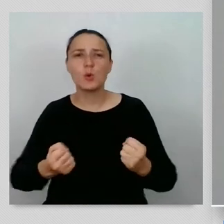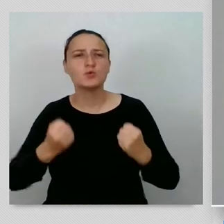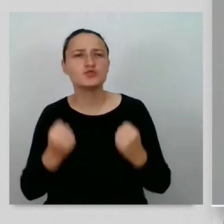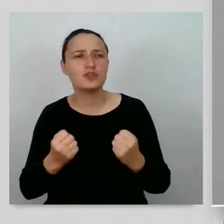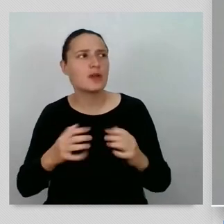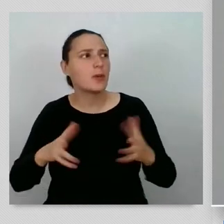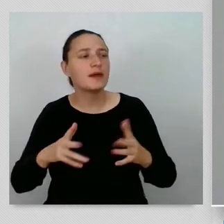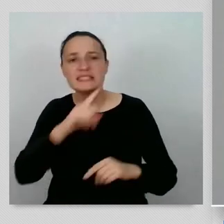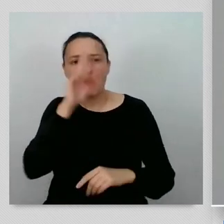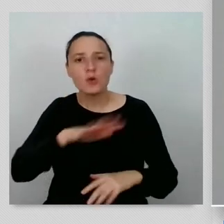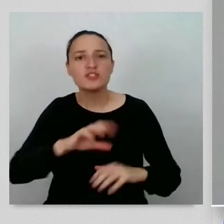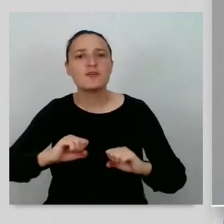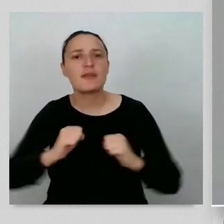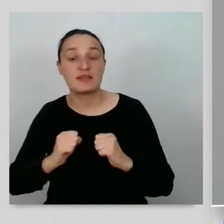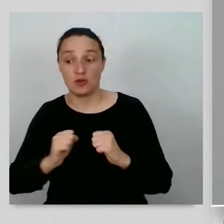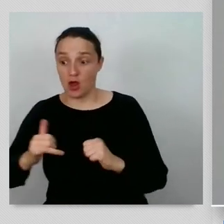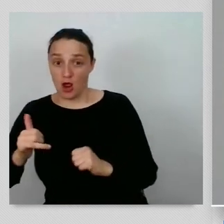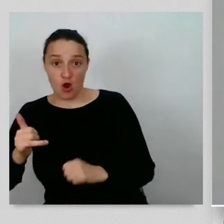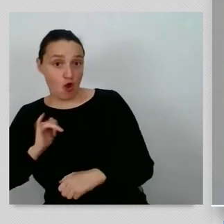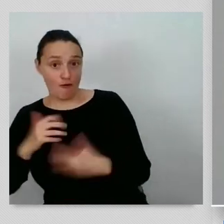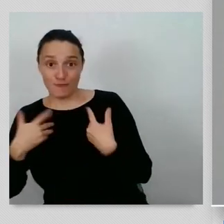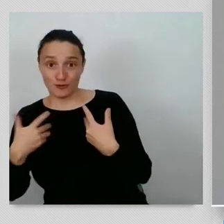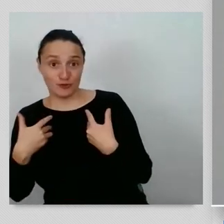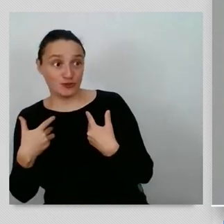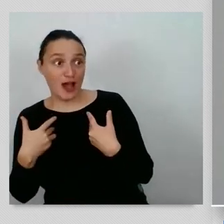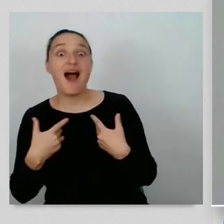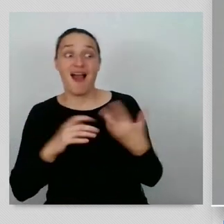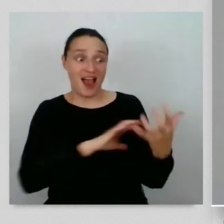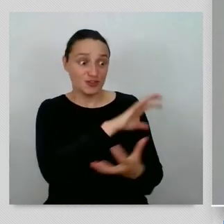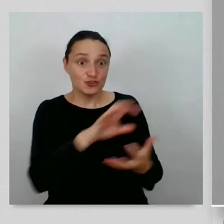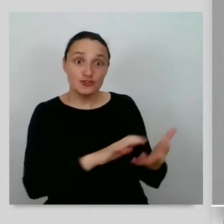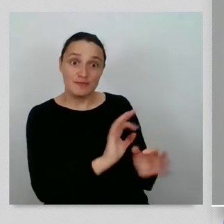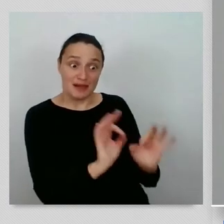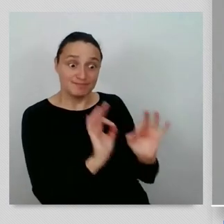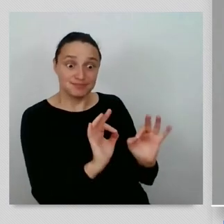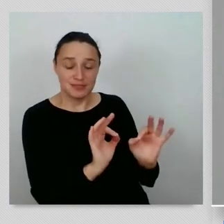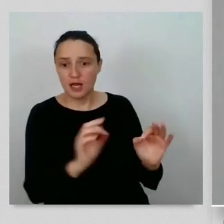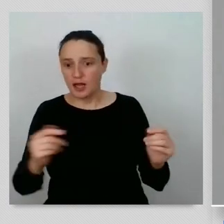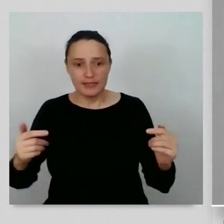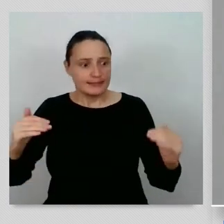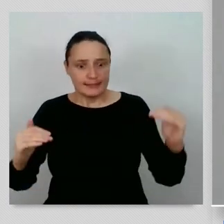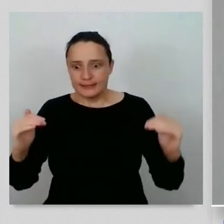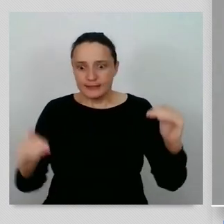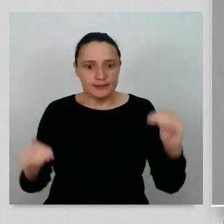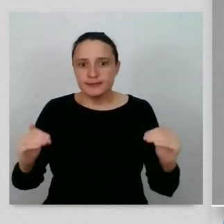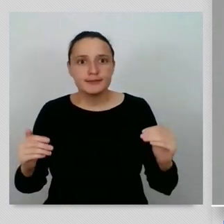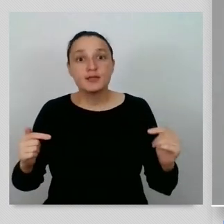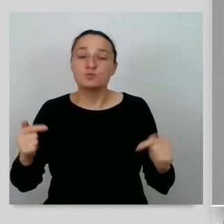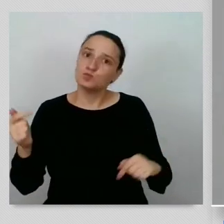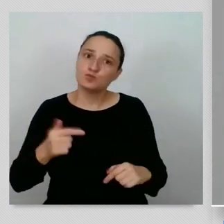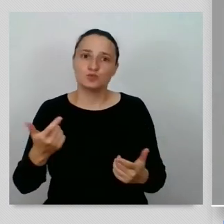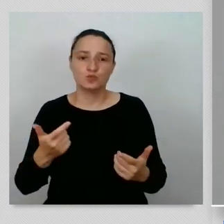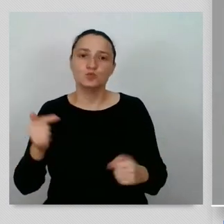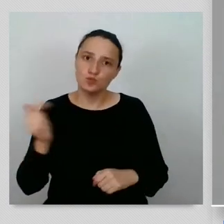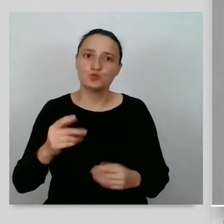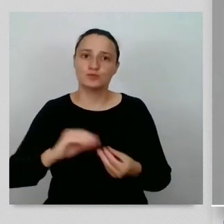napięcie pomiędzy komfortem życia a dobrostanem planety, który musimy sobie jakoś na nowo opowiedzieć, a ta opowieść w Polsce jest